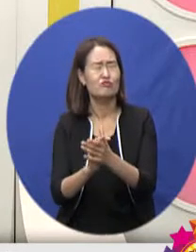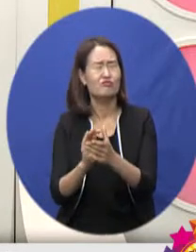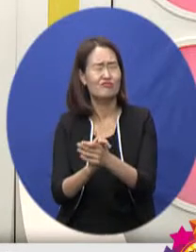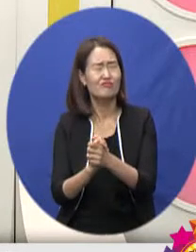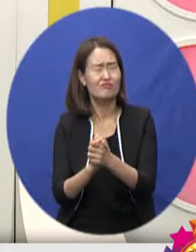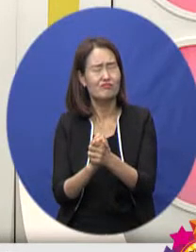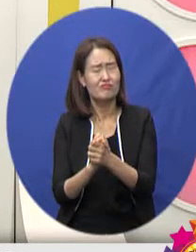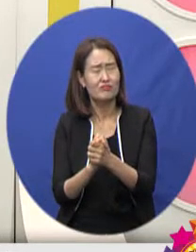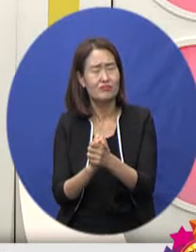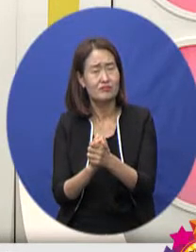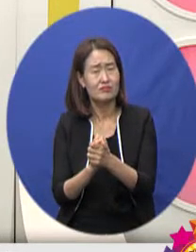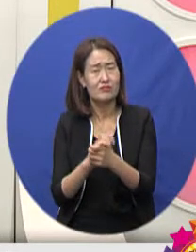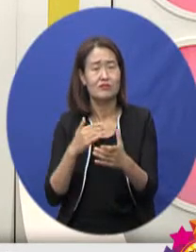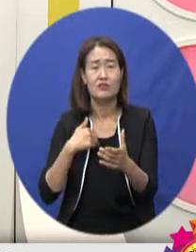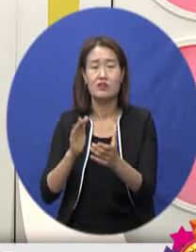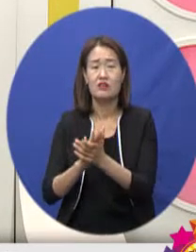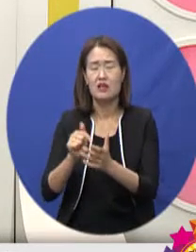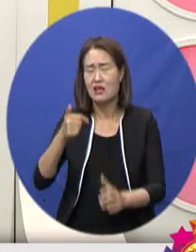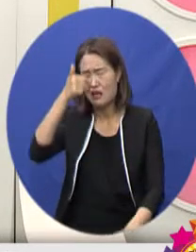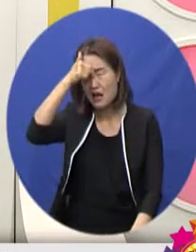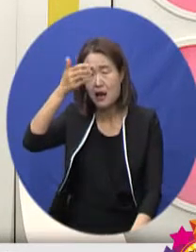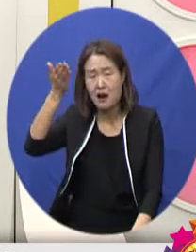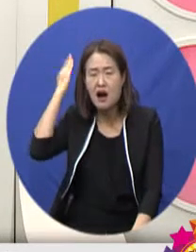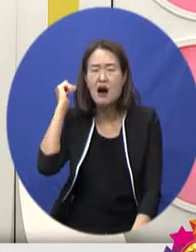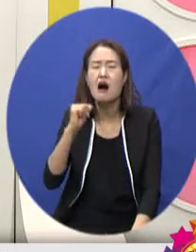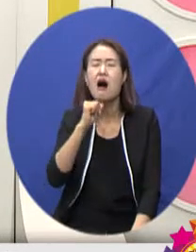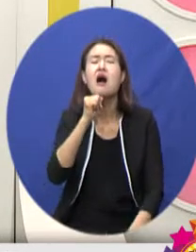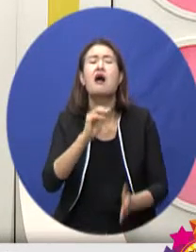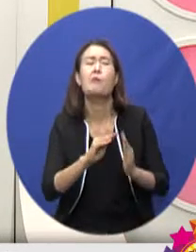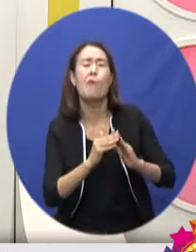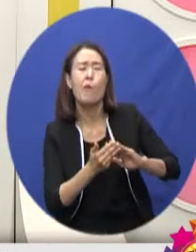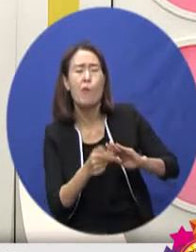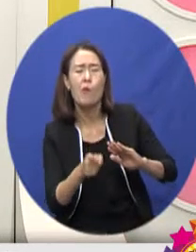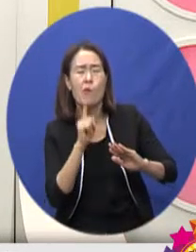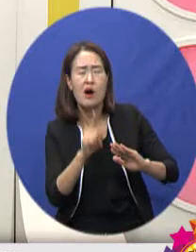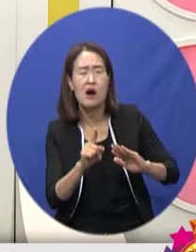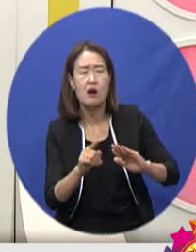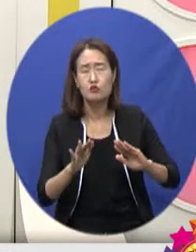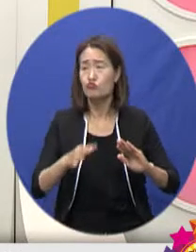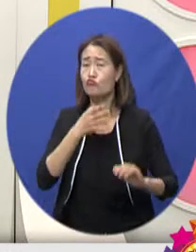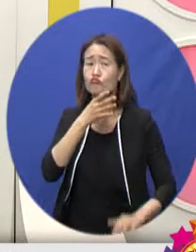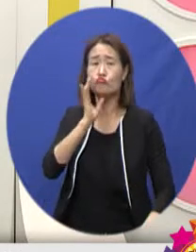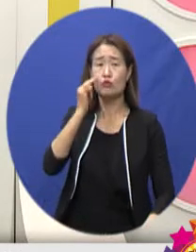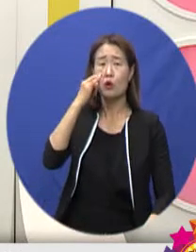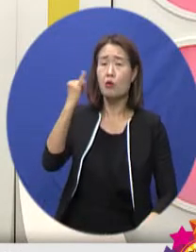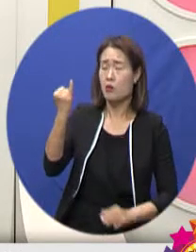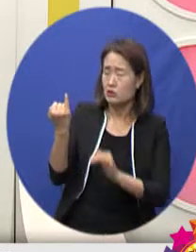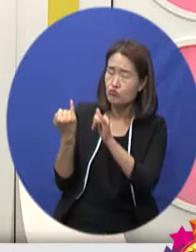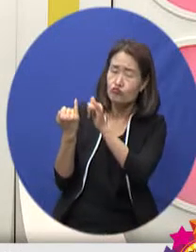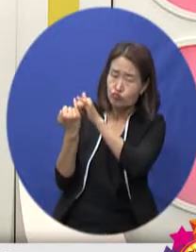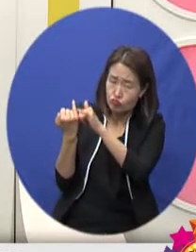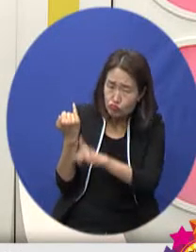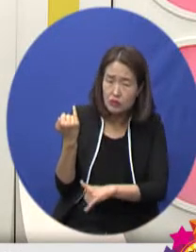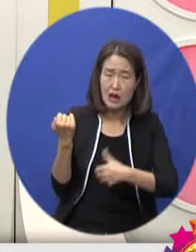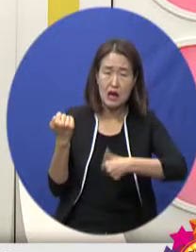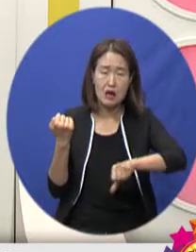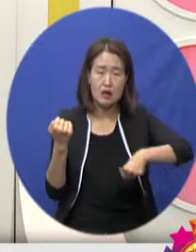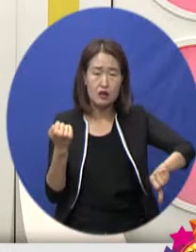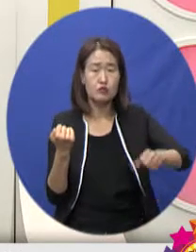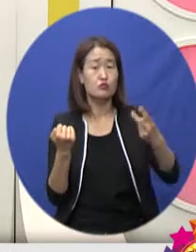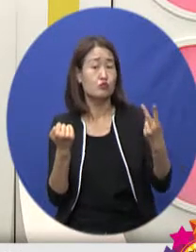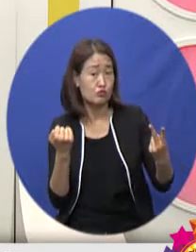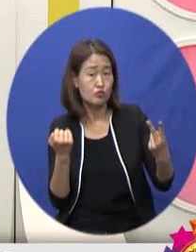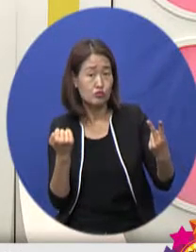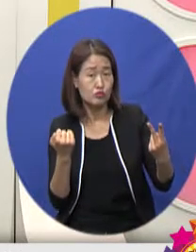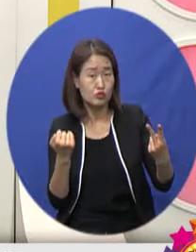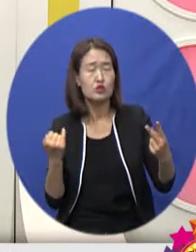그 친구는 참 옛날엔 참 가난했었어요. 네. 그리고 지금 노모를 모시고 지금 아들 둘에 이제